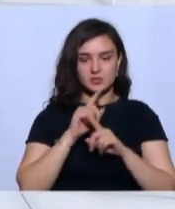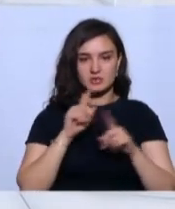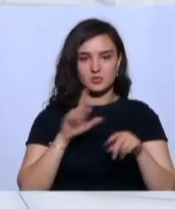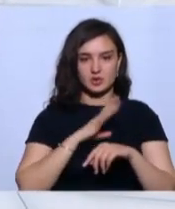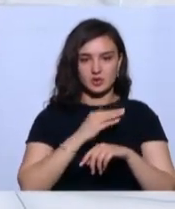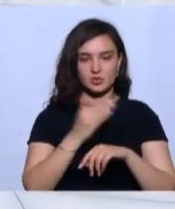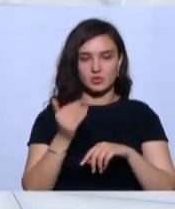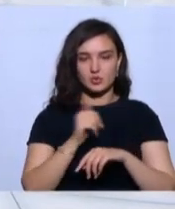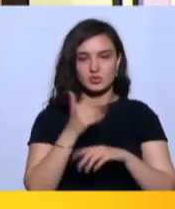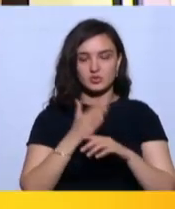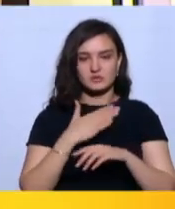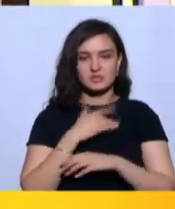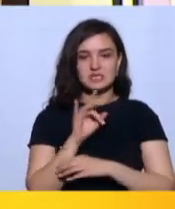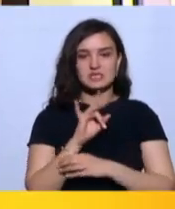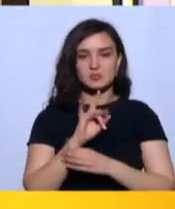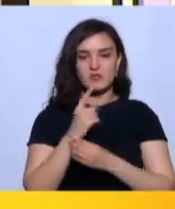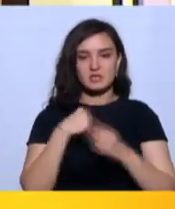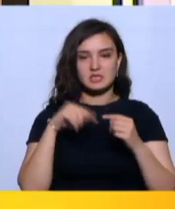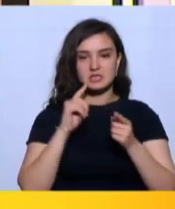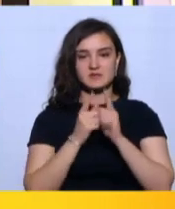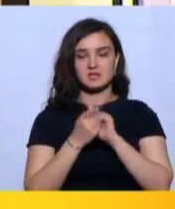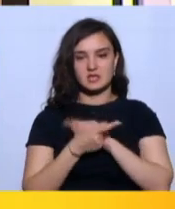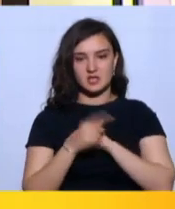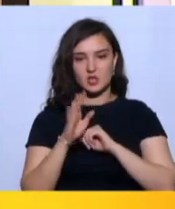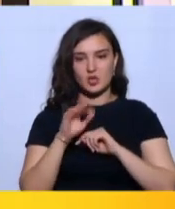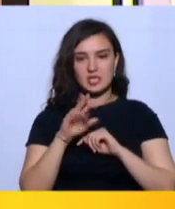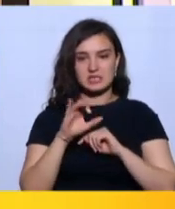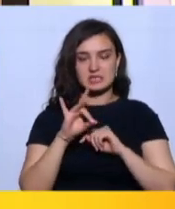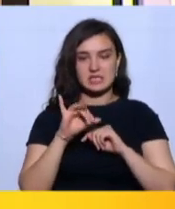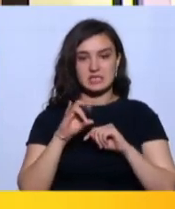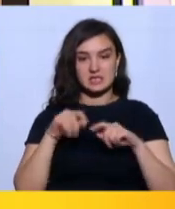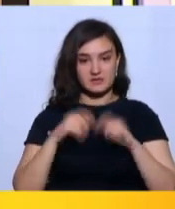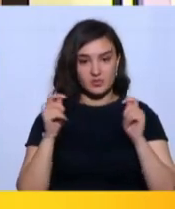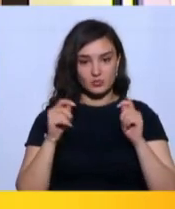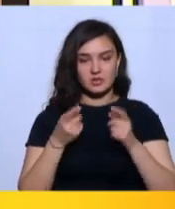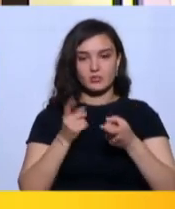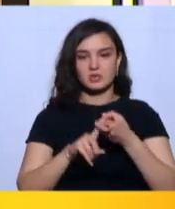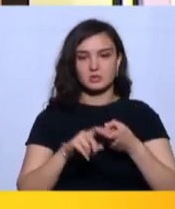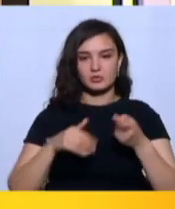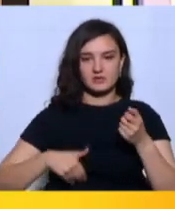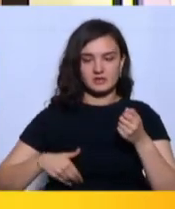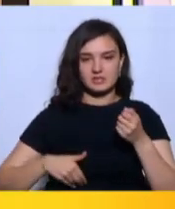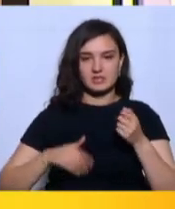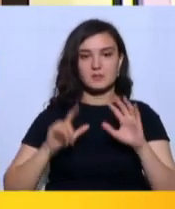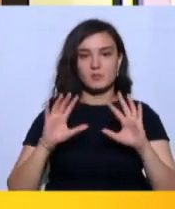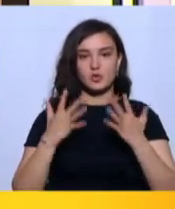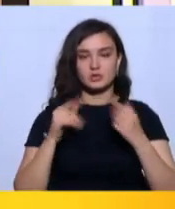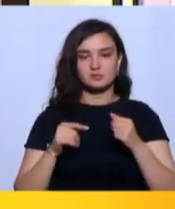უნდა იყოს. როგორია ჩვენი ცხიმოვანი ცვლა, ქოლესტერინის ცვლა, დარღვეული გვაქვს, დამოკიდებულია ღვიძლზე.